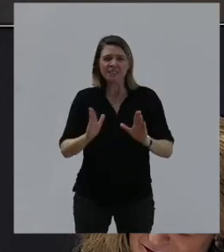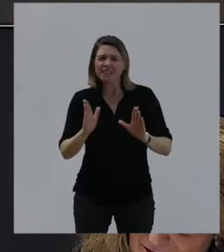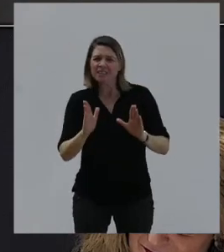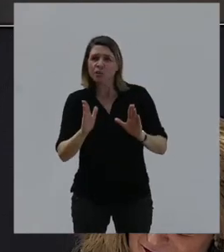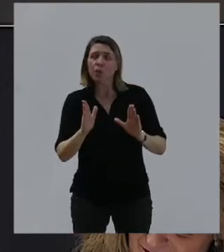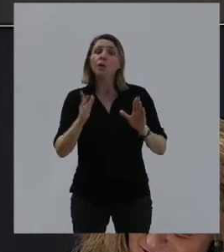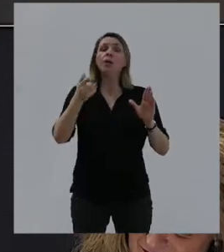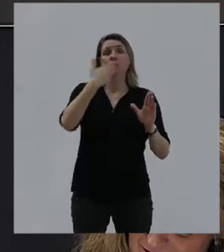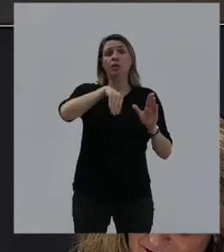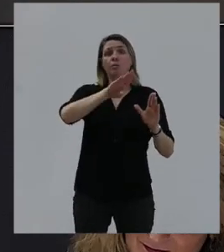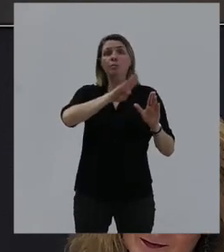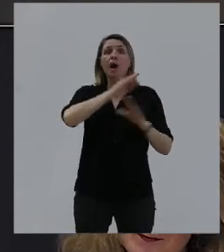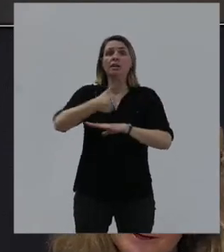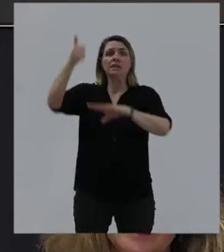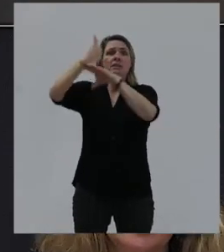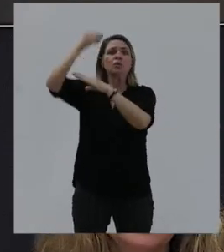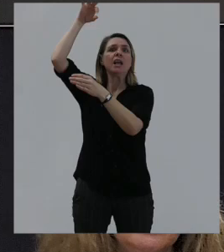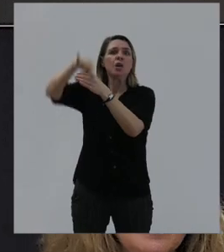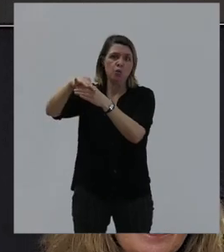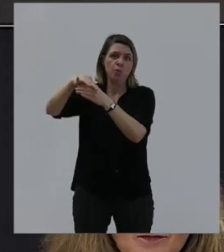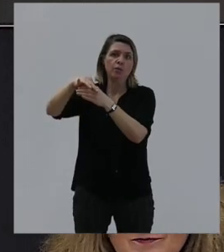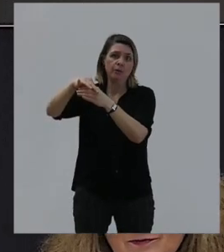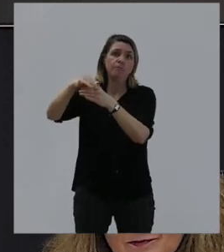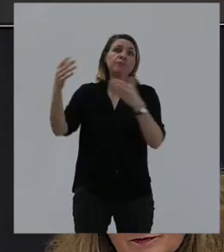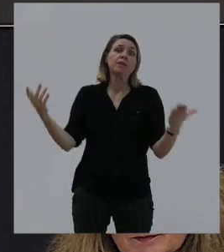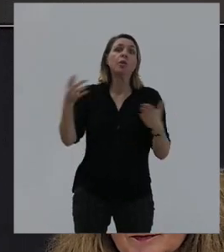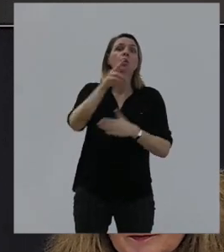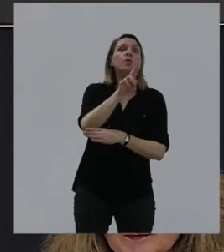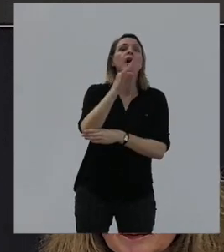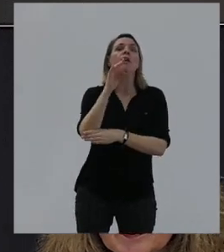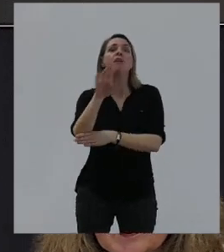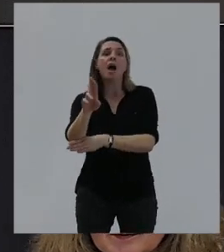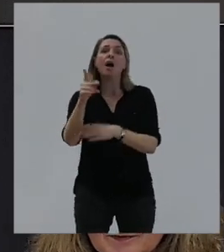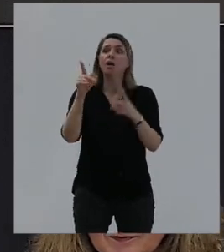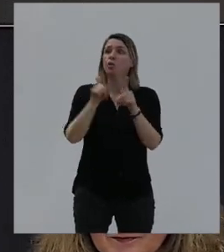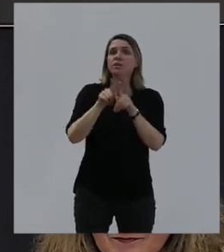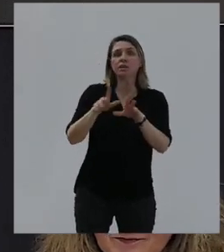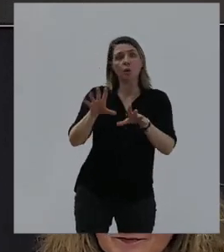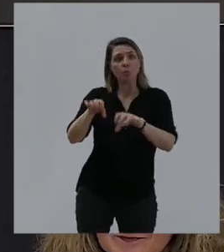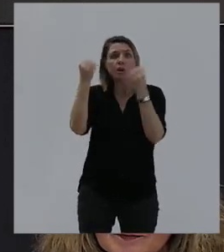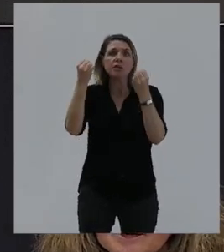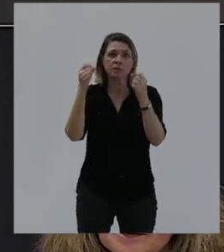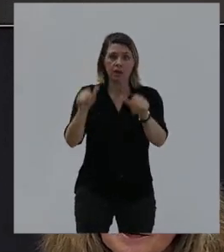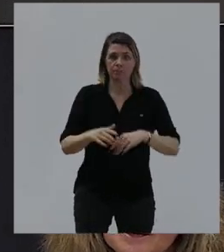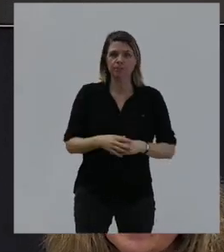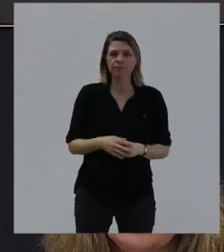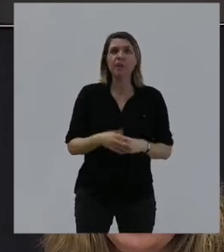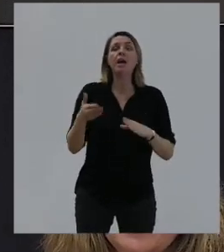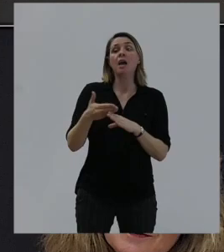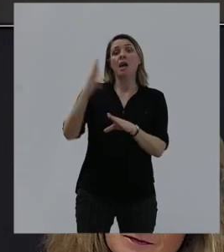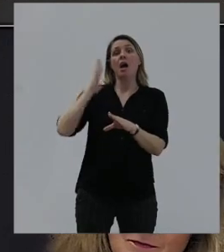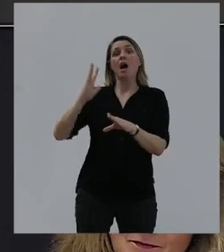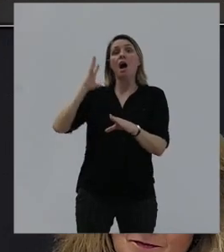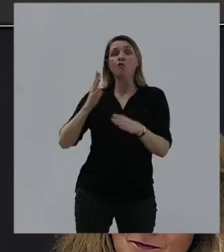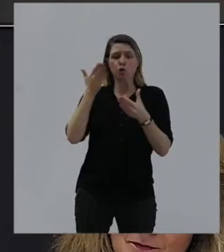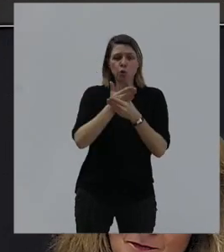prises collégialement par les instances élues. Quant aux classements réalisés par les UFR, lors des campagnes d'emploi, ils sont toujours respectés. Auparavant,